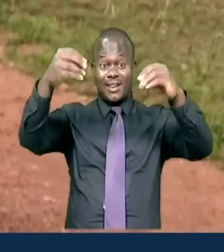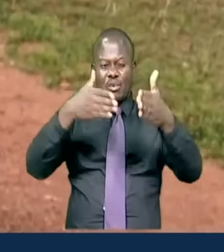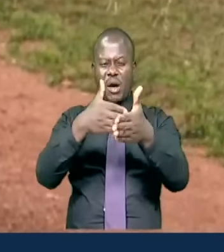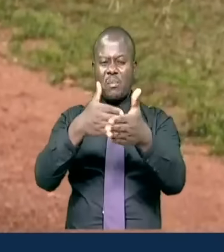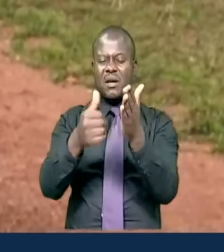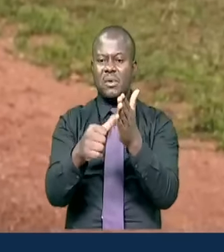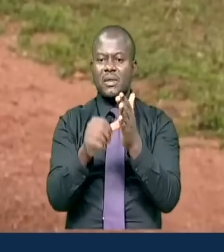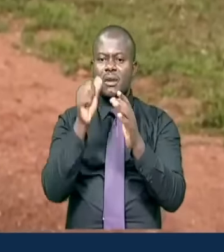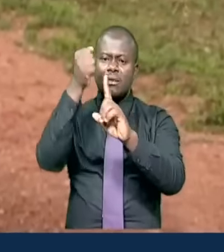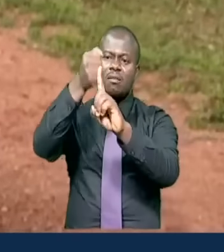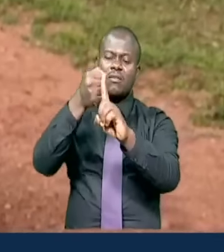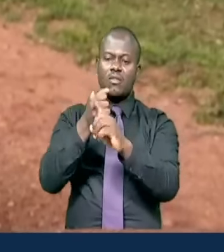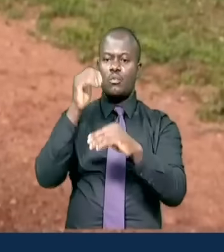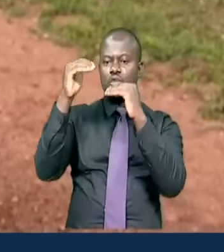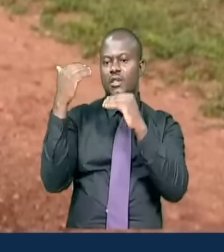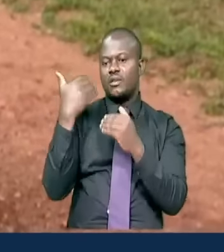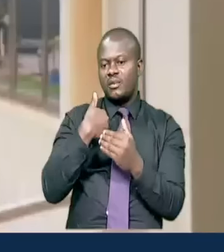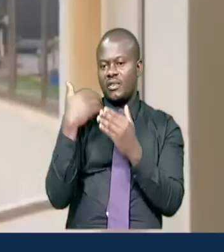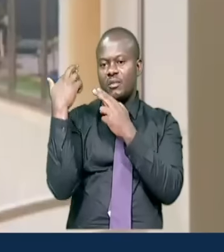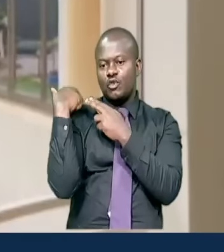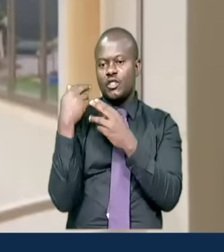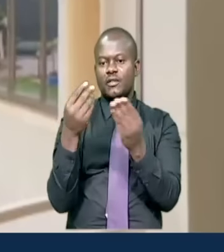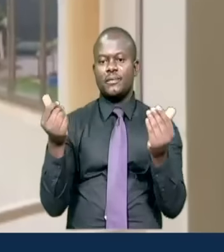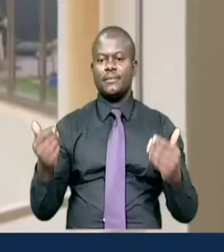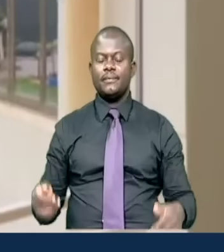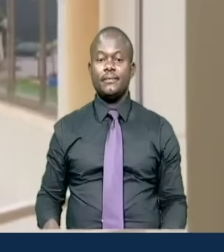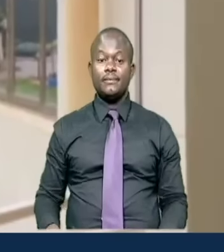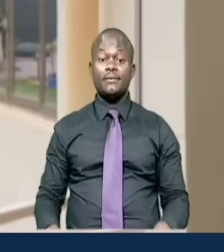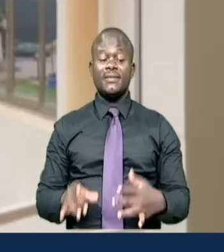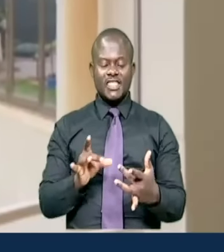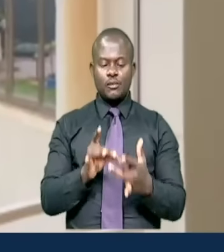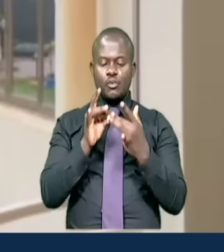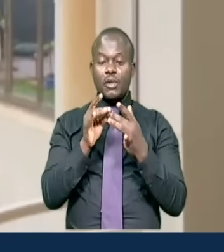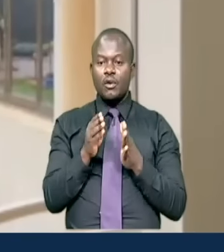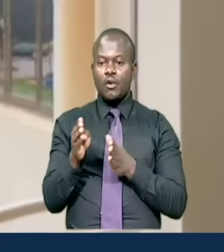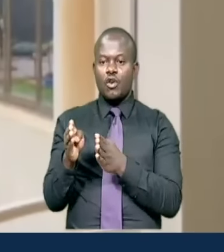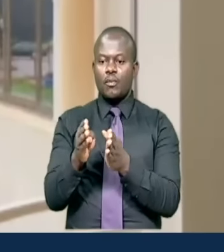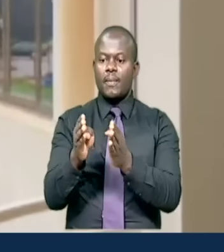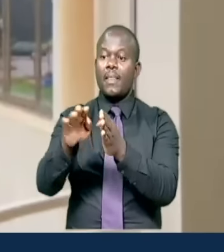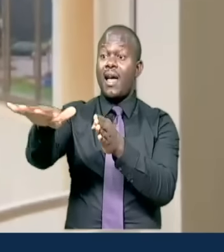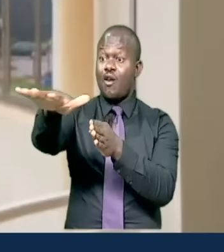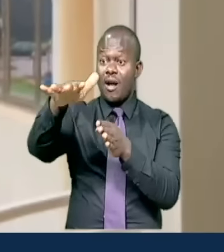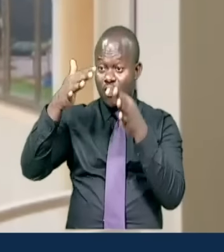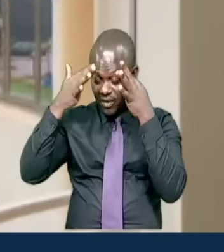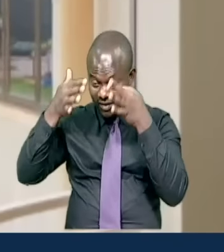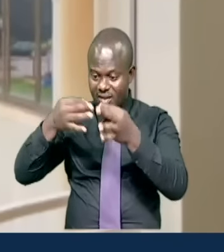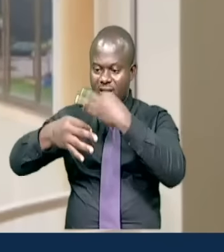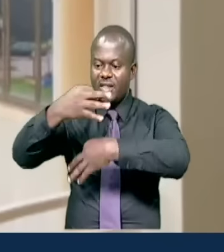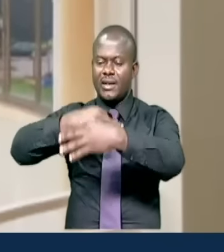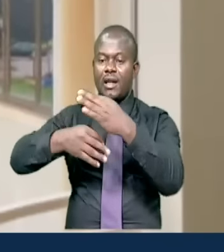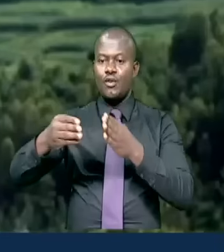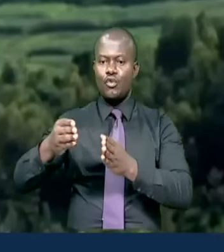kubikorera ubuvugizi mu nzego zibifite mu nshingano. By'umwihariko kuri uyu muhanda wo mu cyanya cyahariwe inganda, uyu muhanda